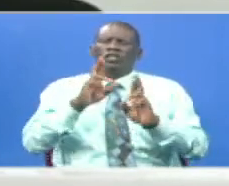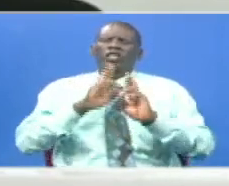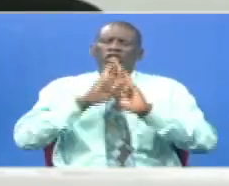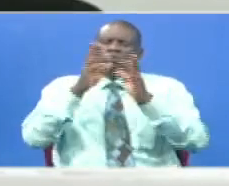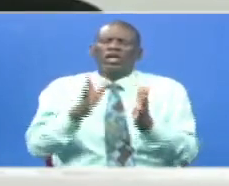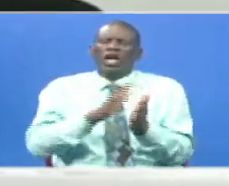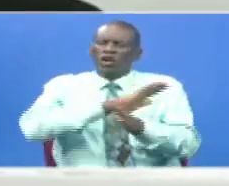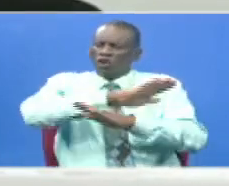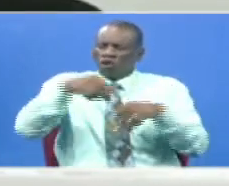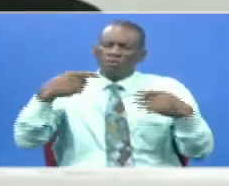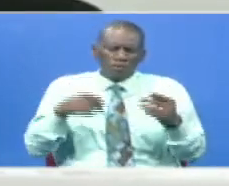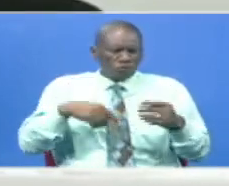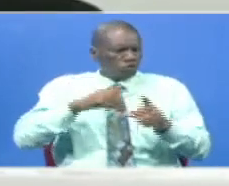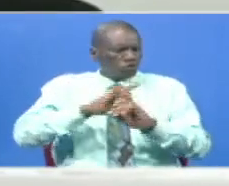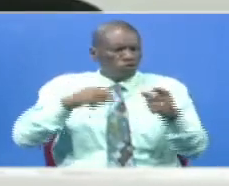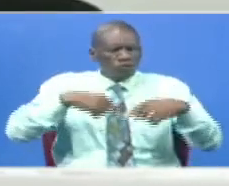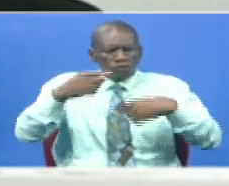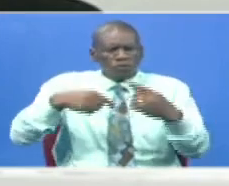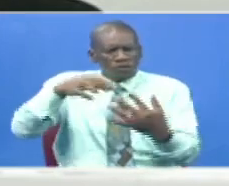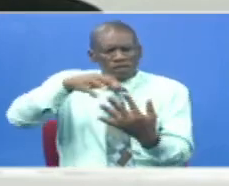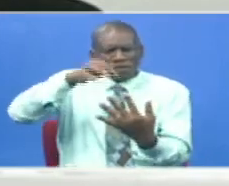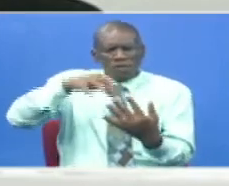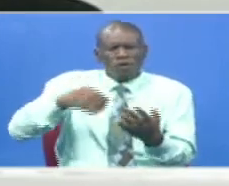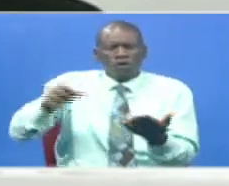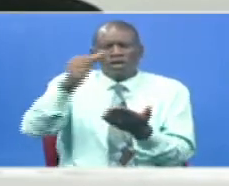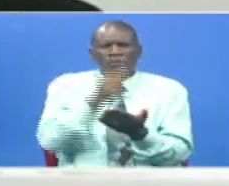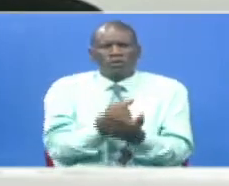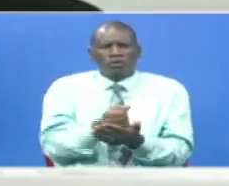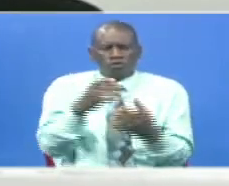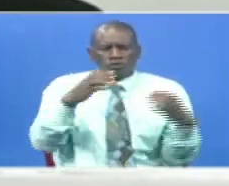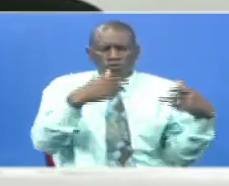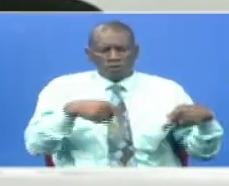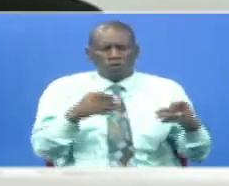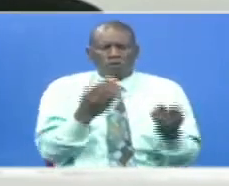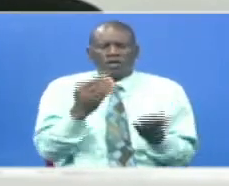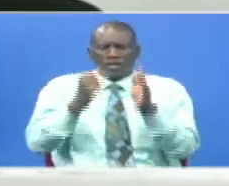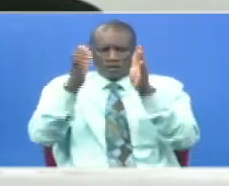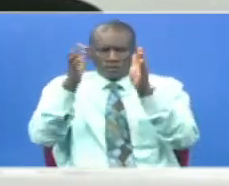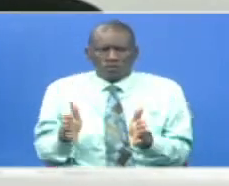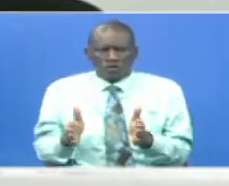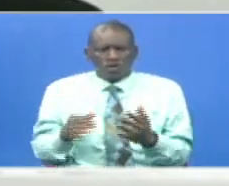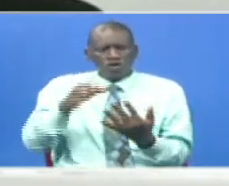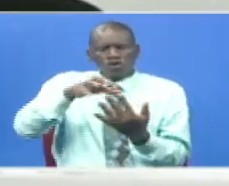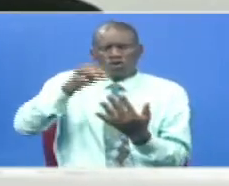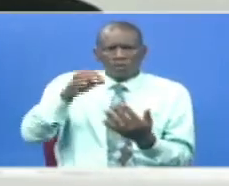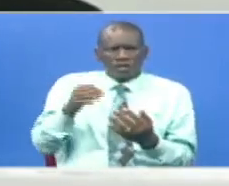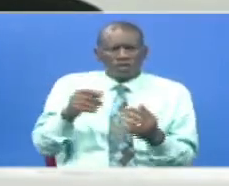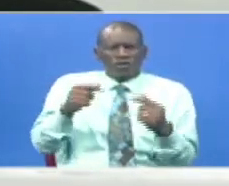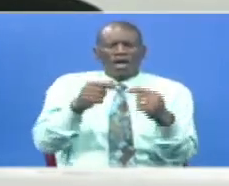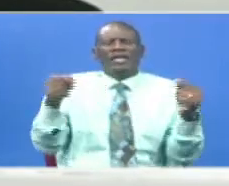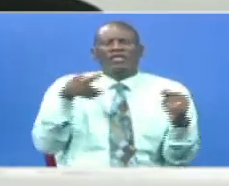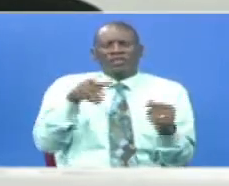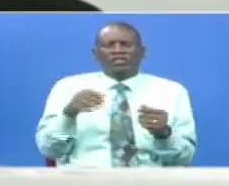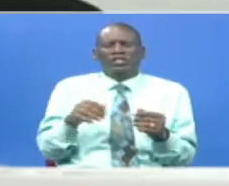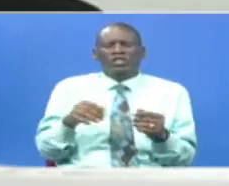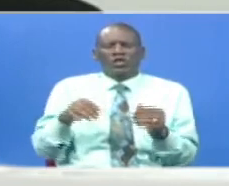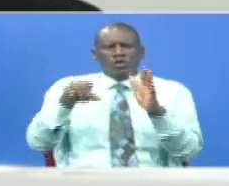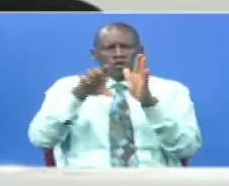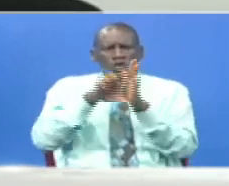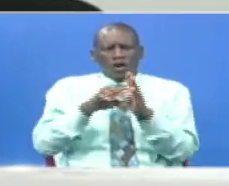from processing the nominations, appointment of the interested parties or any other person nominated in contravention of statutory